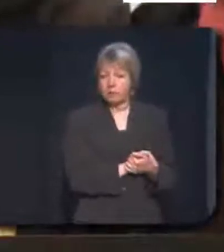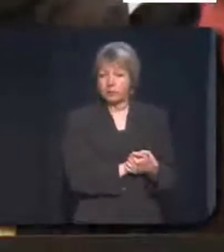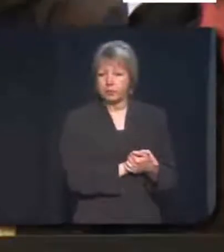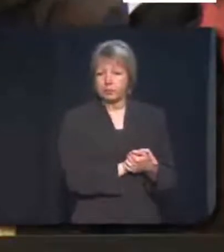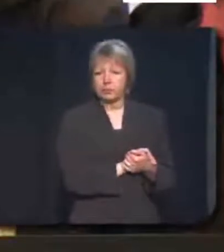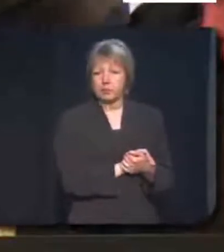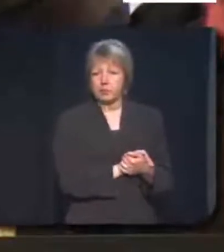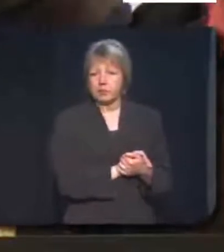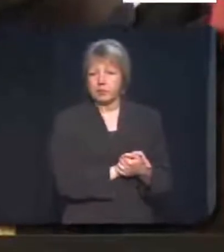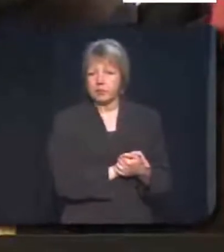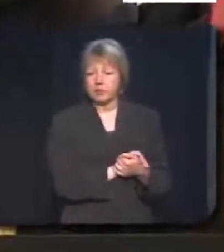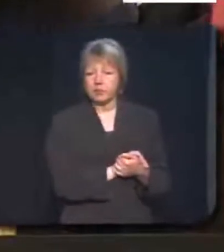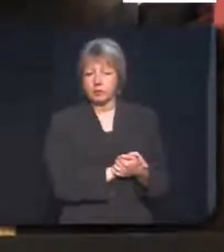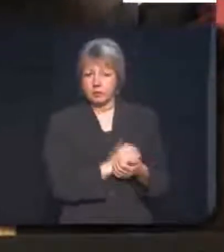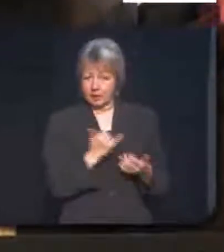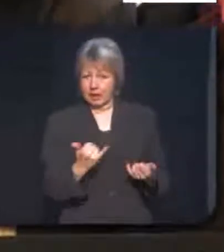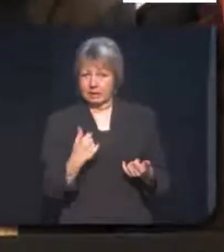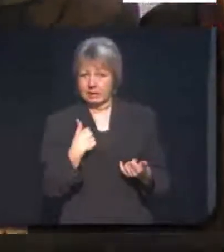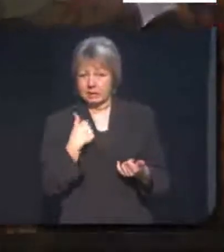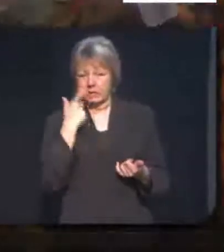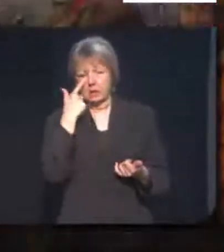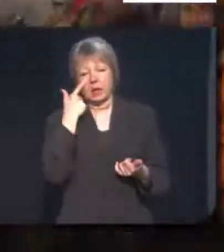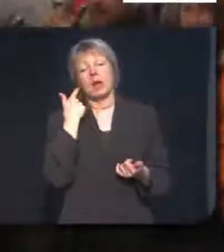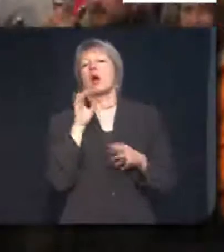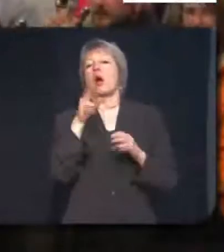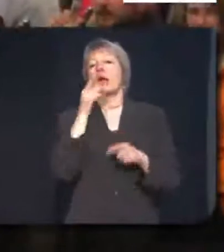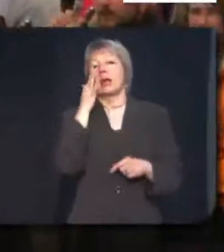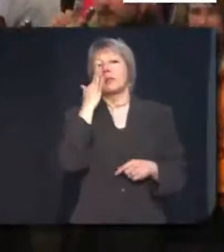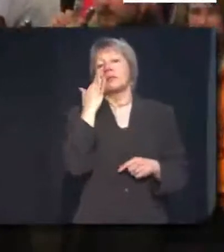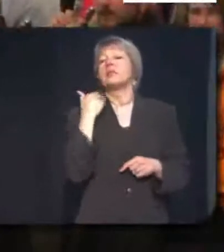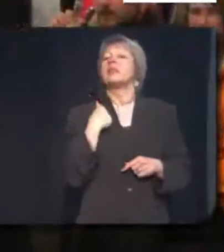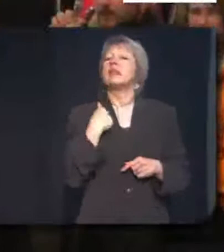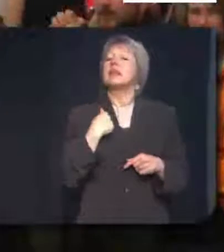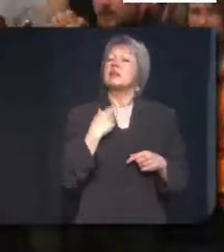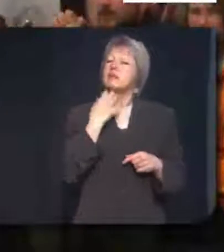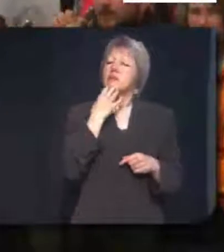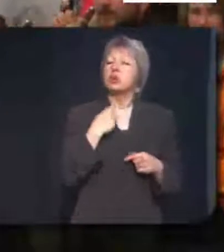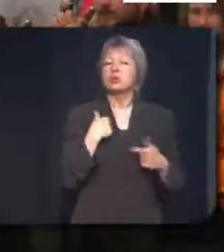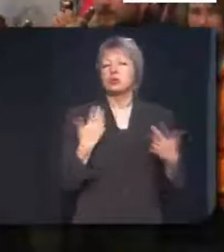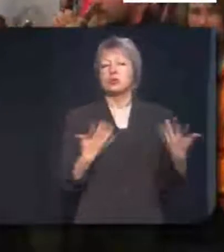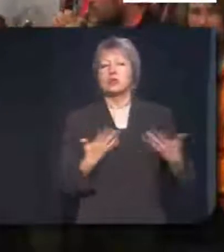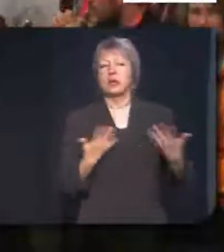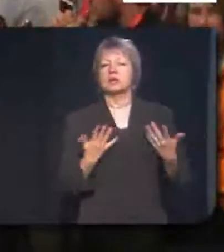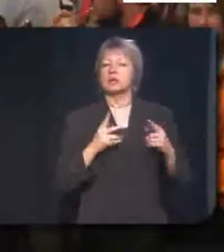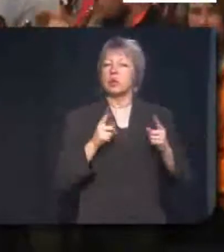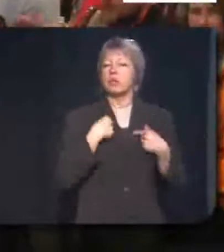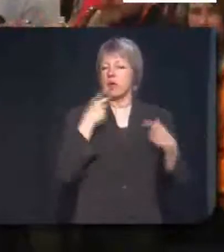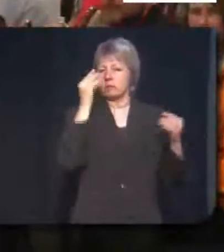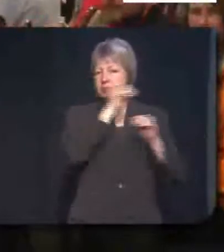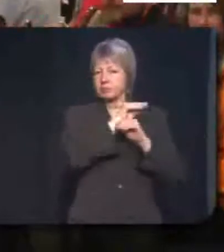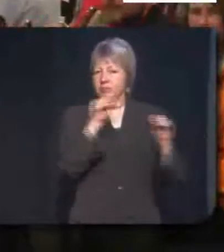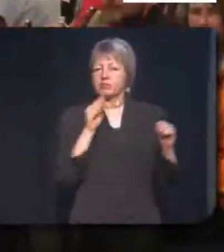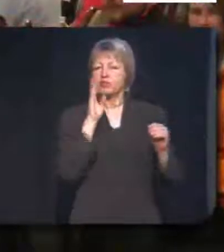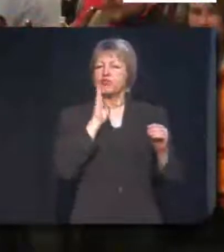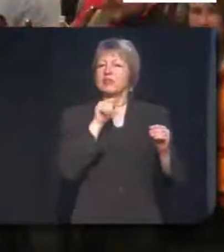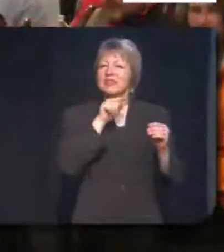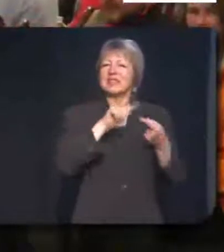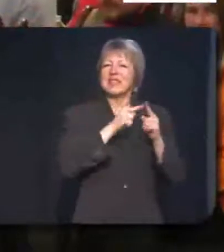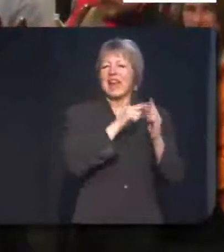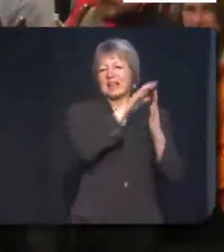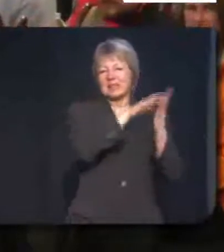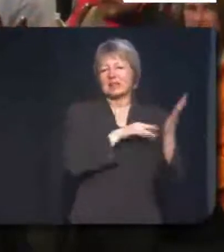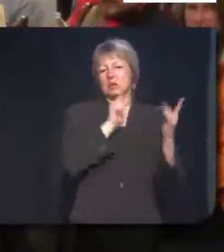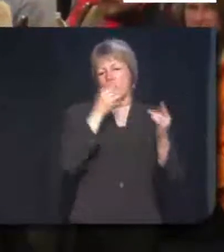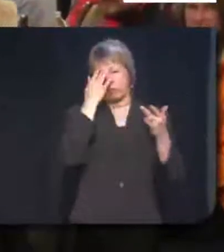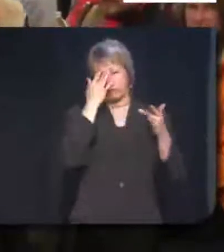soll ich jetzt okay ich möchte euch noch mal darauf möchte ich noch mal sagen dass ihr diesen Text annehmen sollt es geht